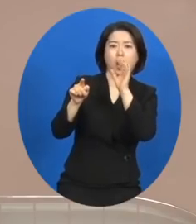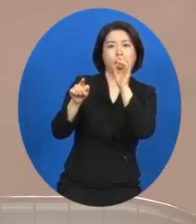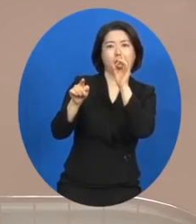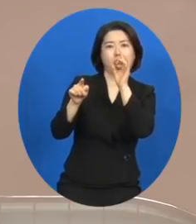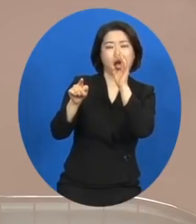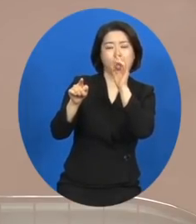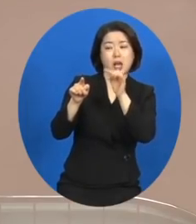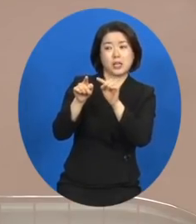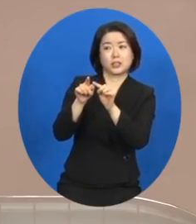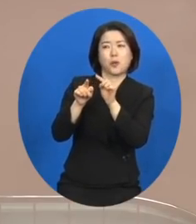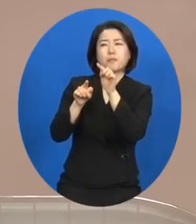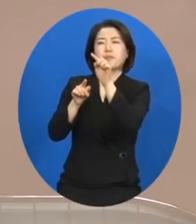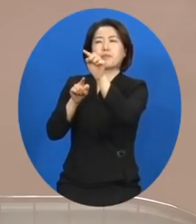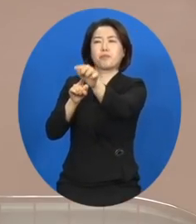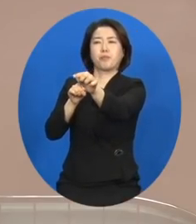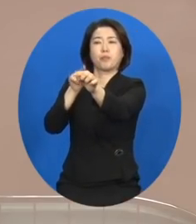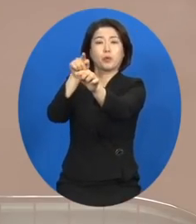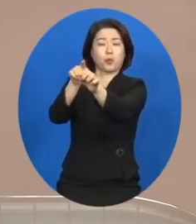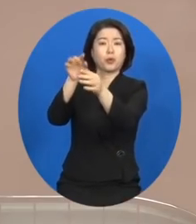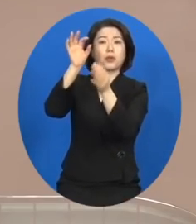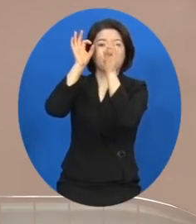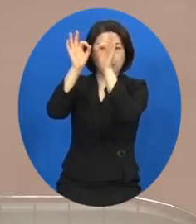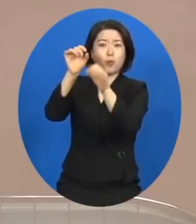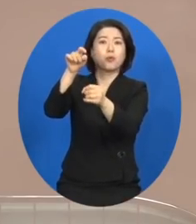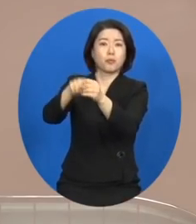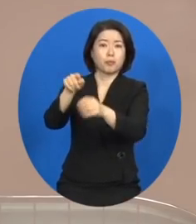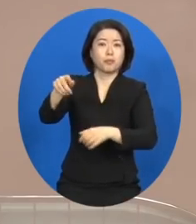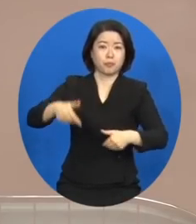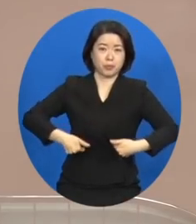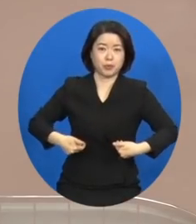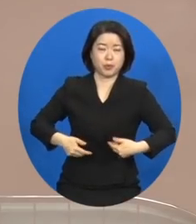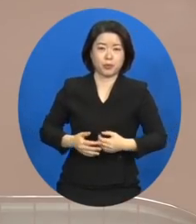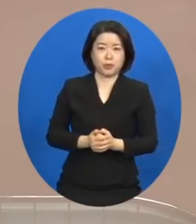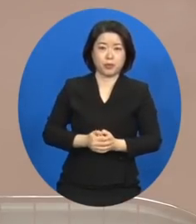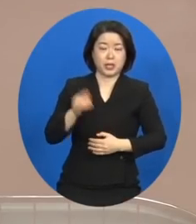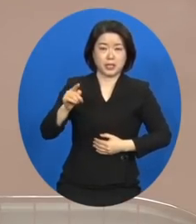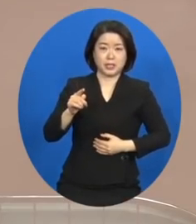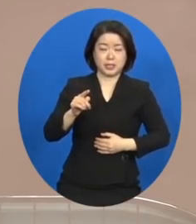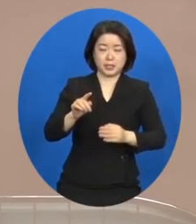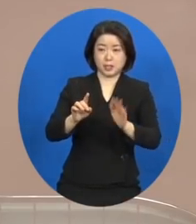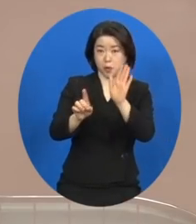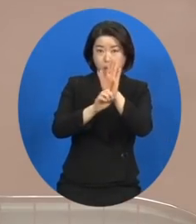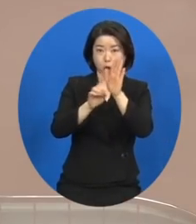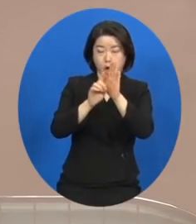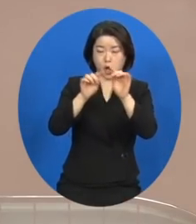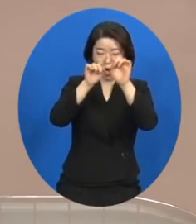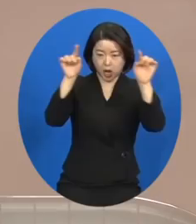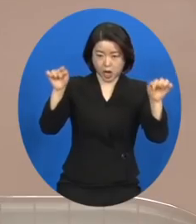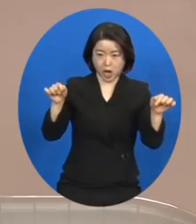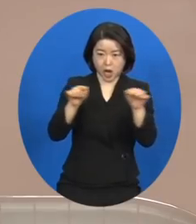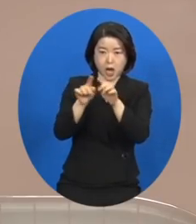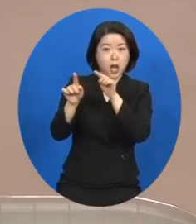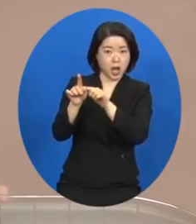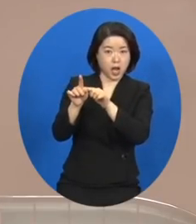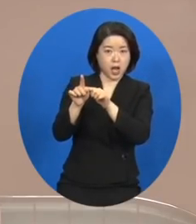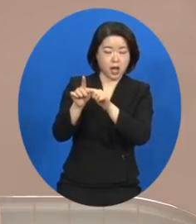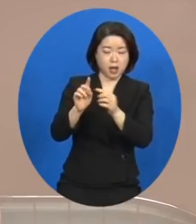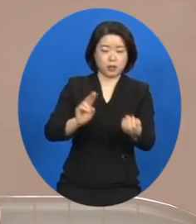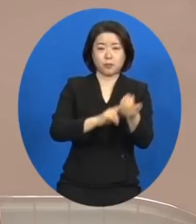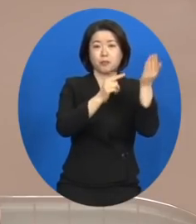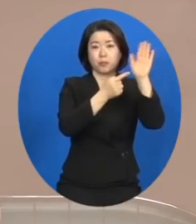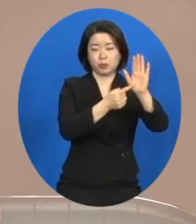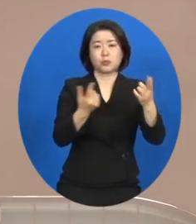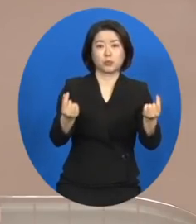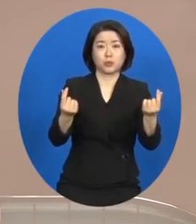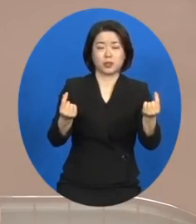표지판이 가리키는 그 대상을 봐야 되는 거예요. 그것이 표적의 바로 의미입니다. 그러니까 지금